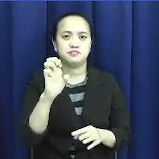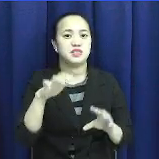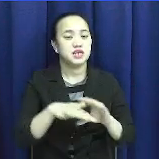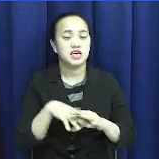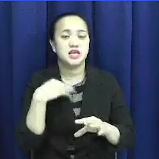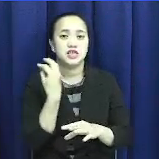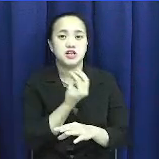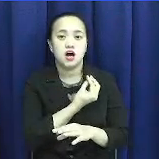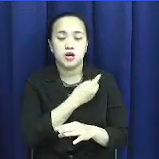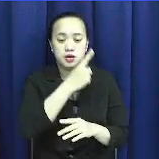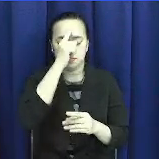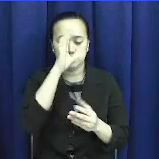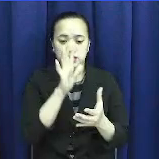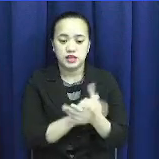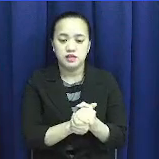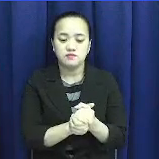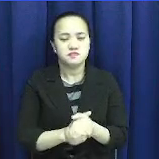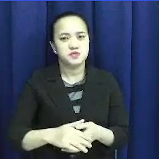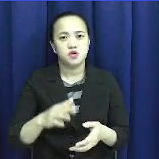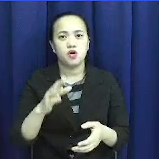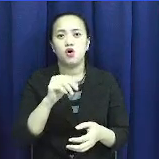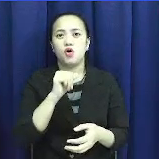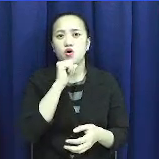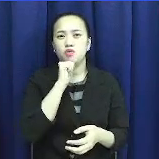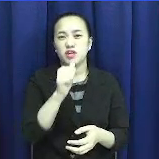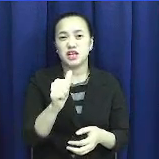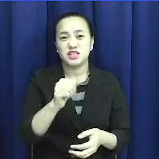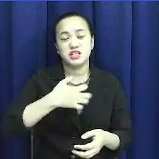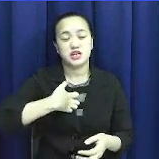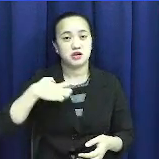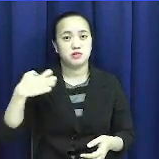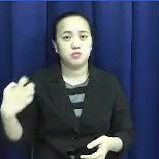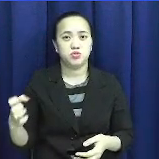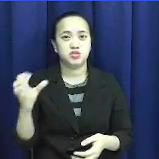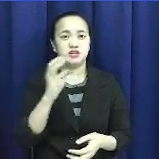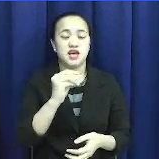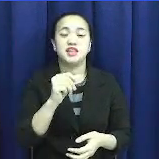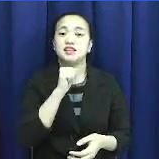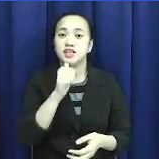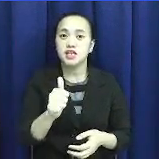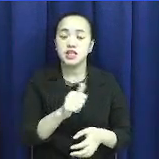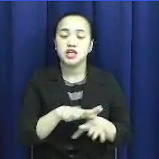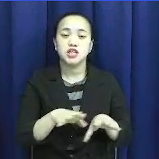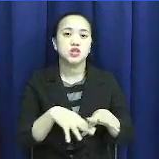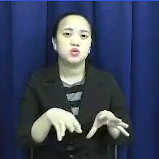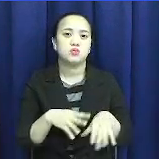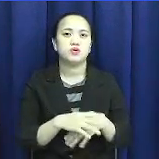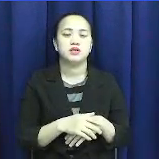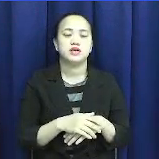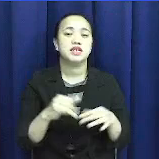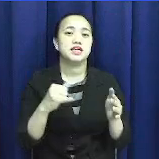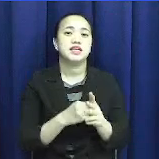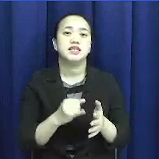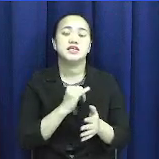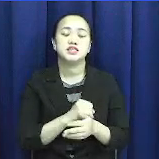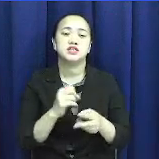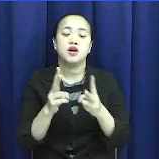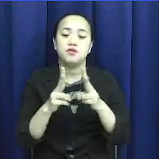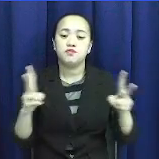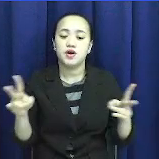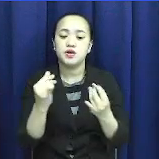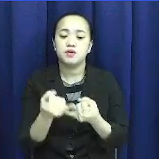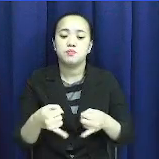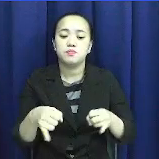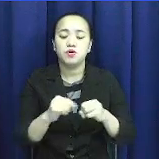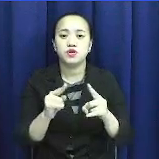ating pinaniniwalaan at ayon doon sa ating ginagawa. Kaya mga kapatid, it is very important for us to know yung